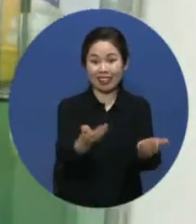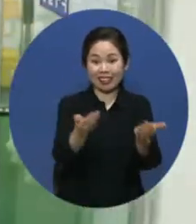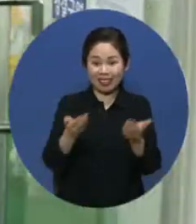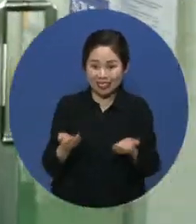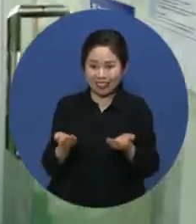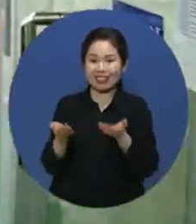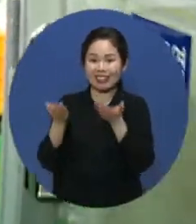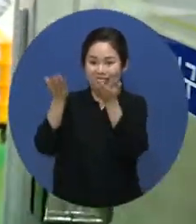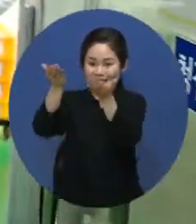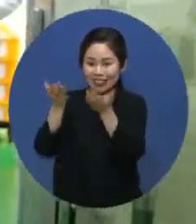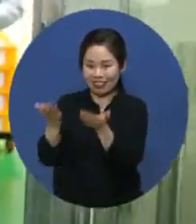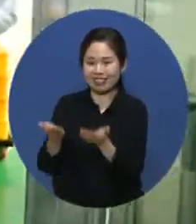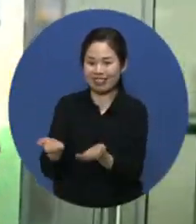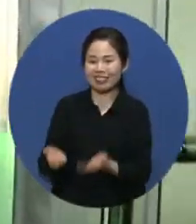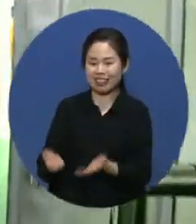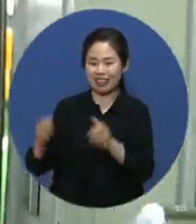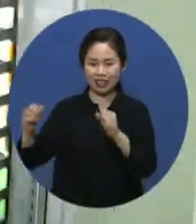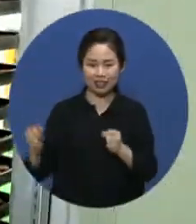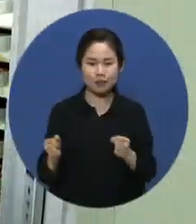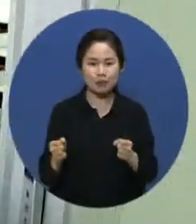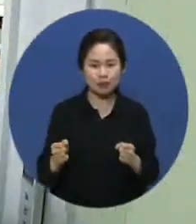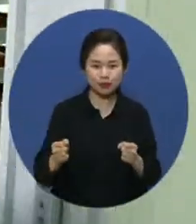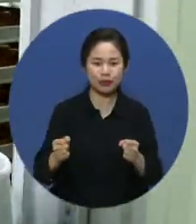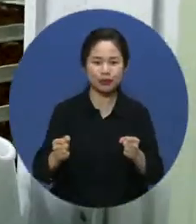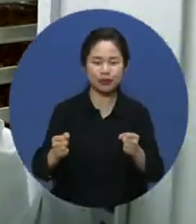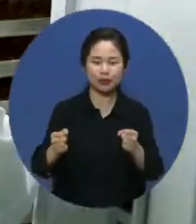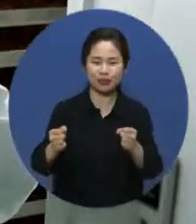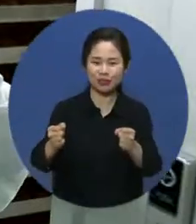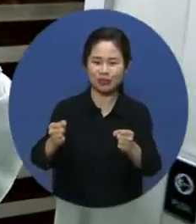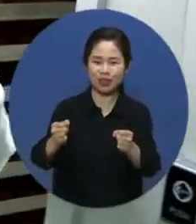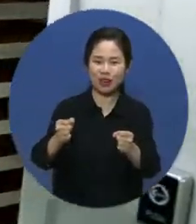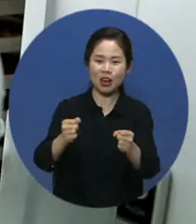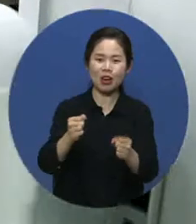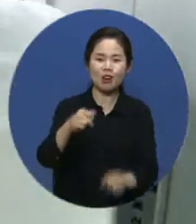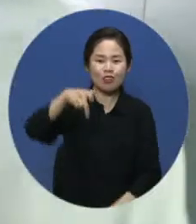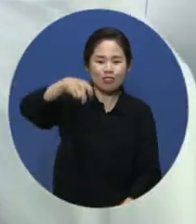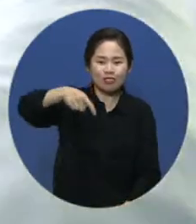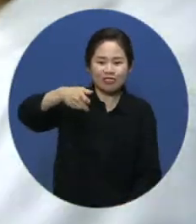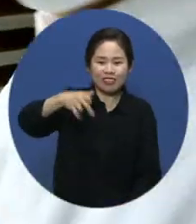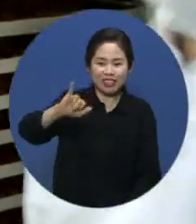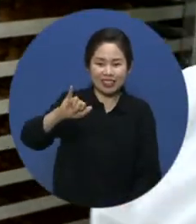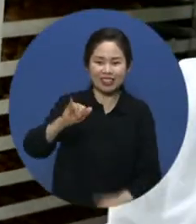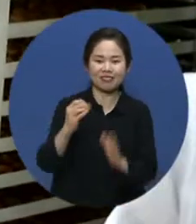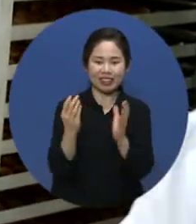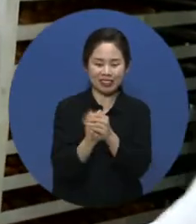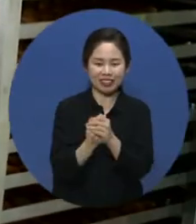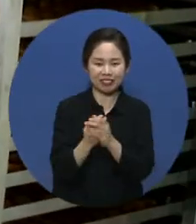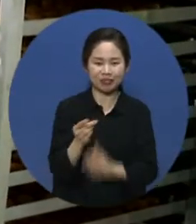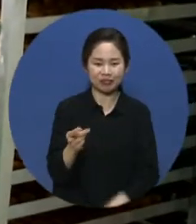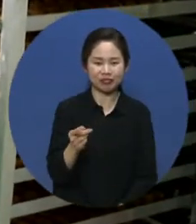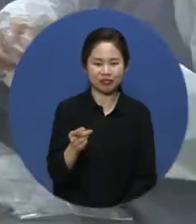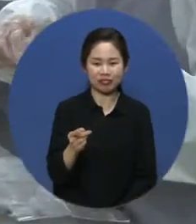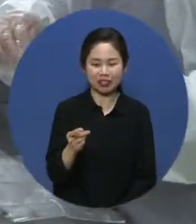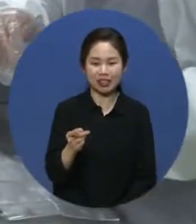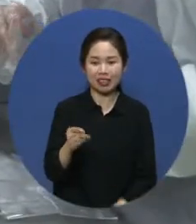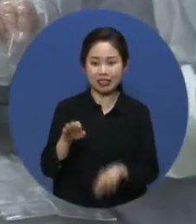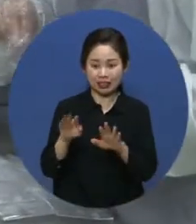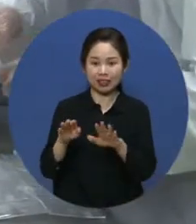고소한 향을 풍기는 맛있는 쿠키가 드디어 완성됐는데요. 생산 파트의 임무는